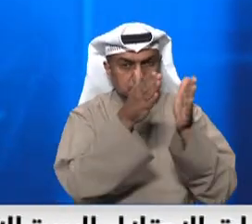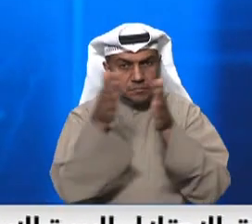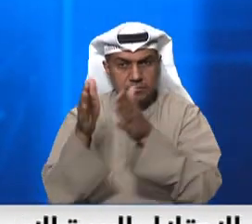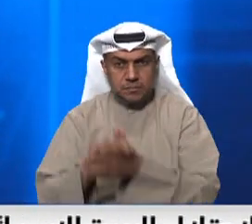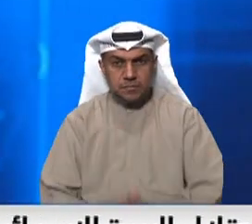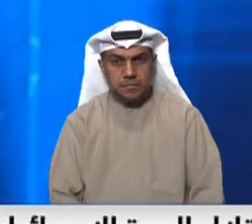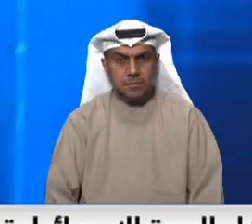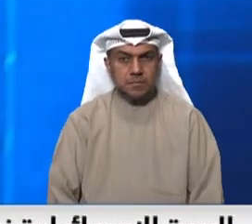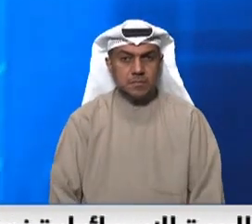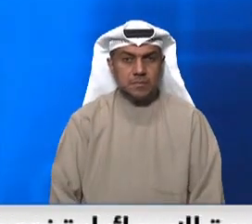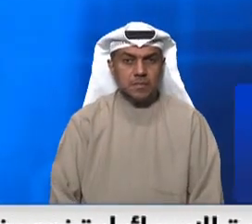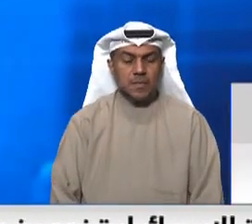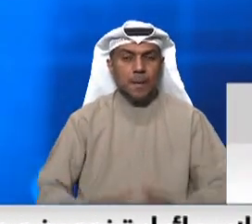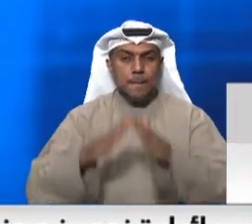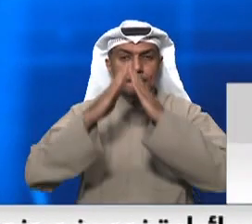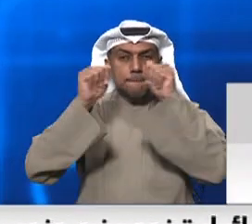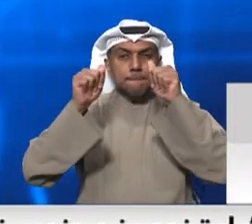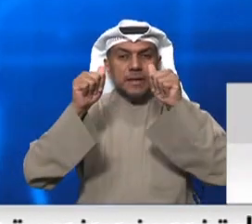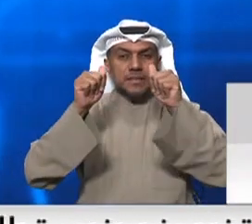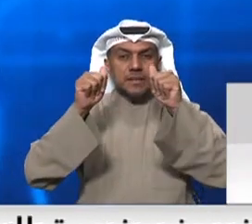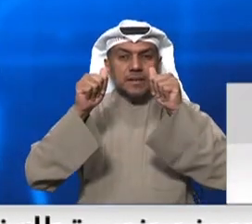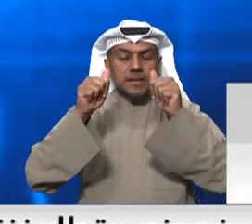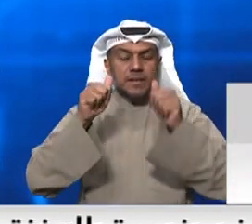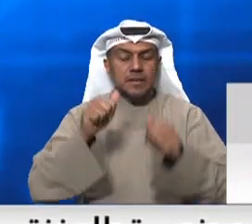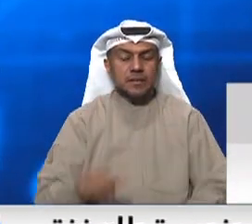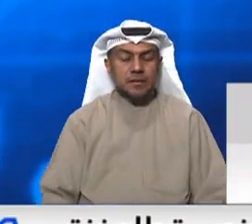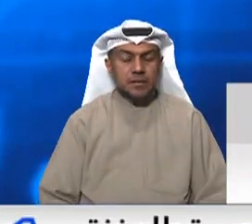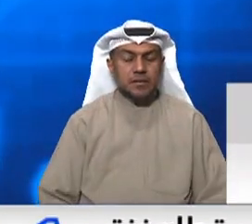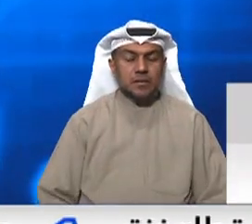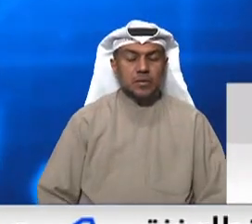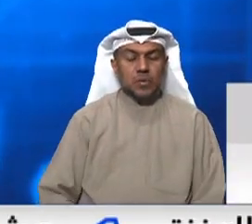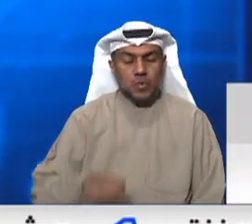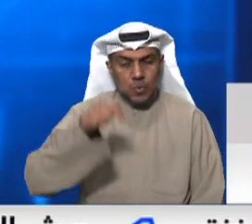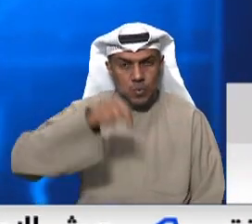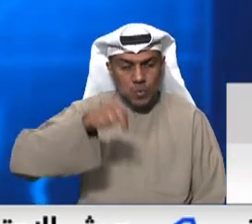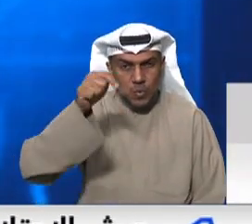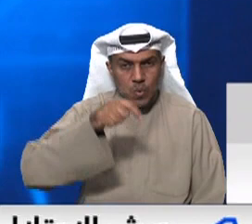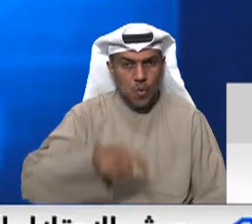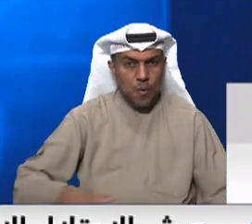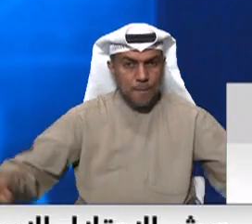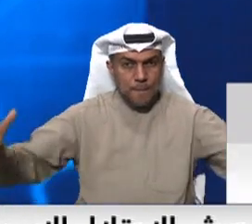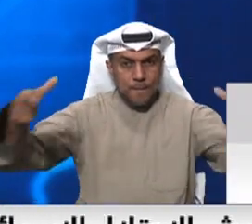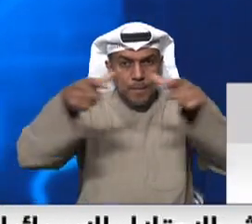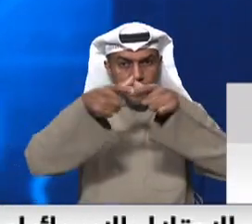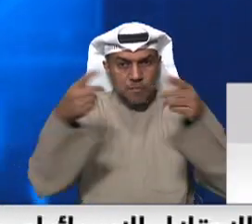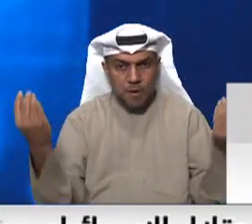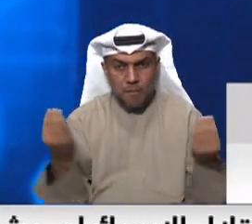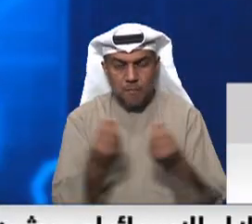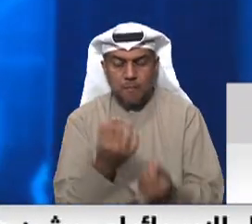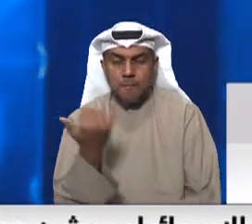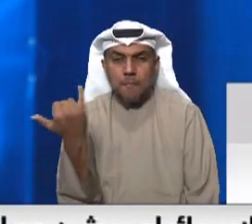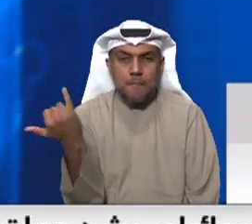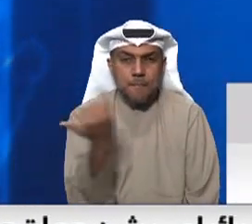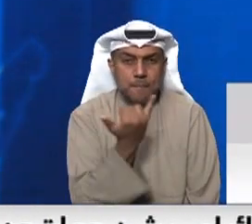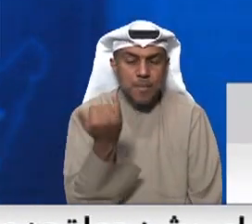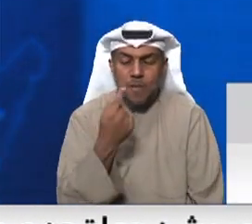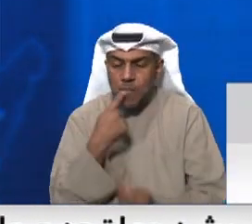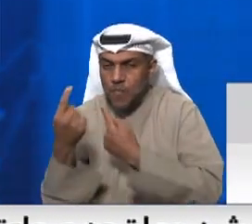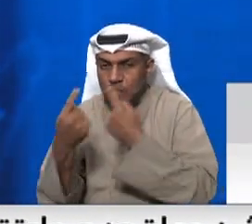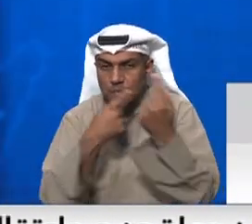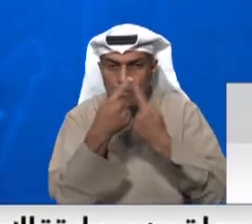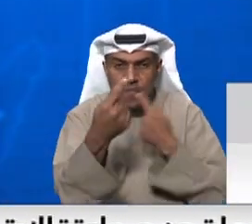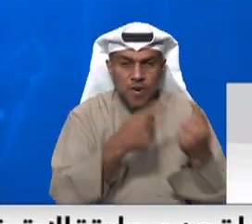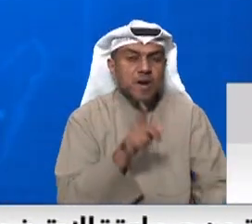الى العاصمه المصريه القاهره حيث من المرتقب ان تعقد اليوم او تعقد اليوم جوله جديده من المفاوضات برعايه